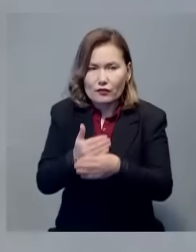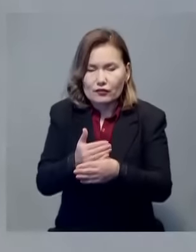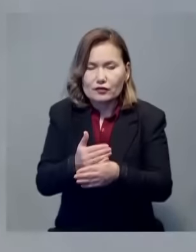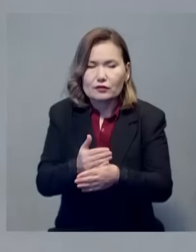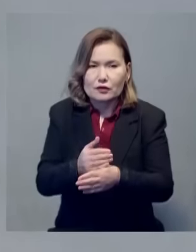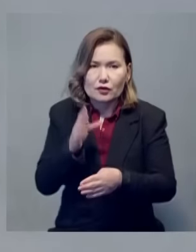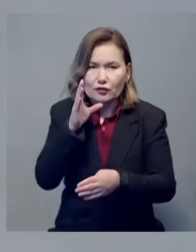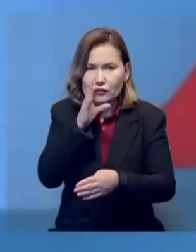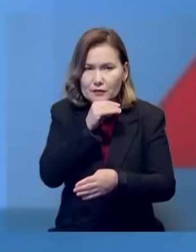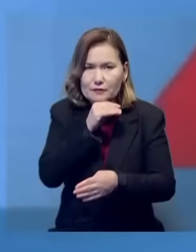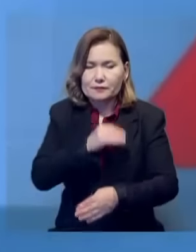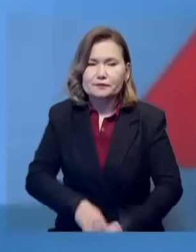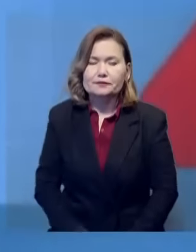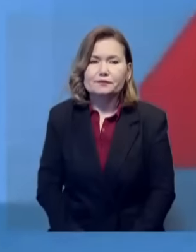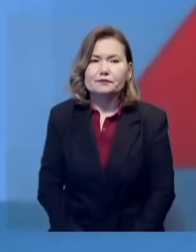жеткізді.